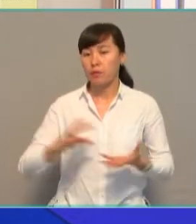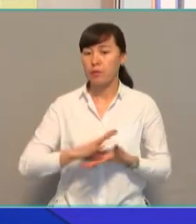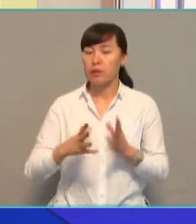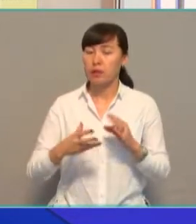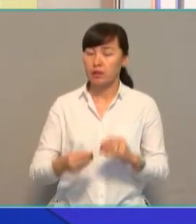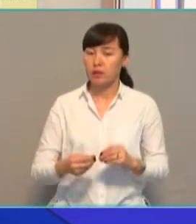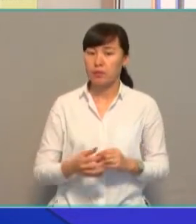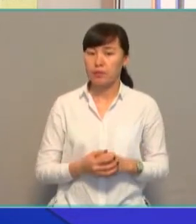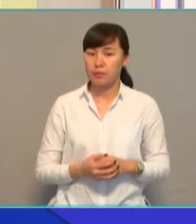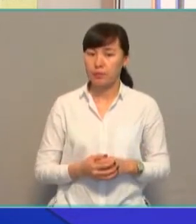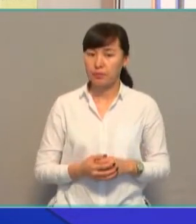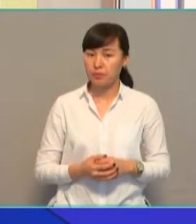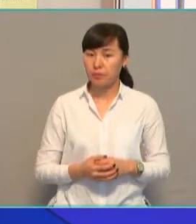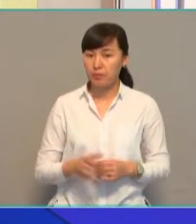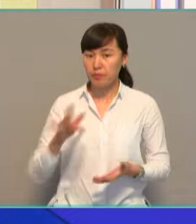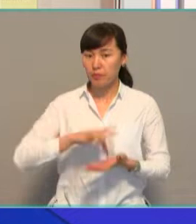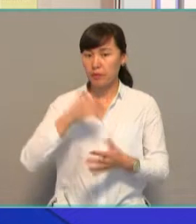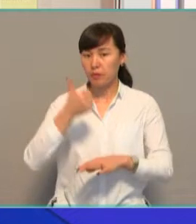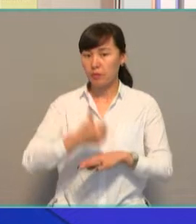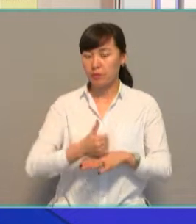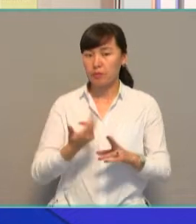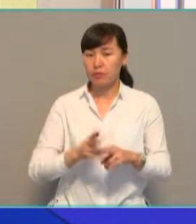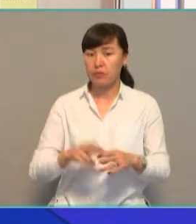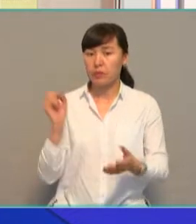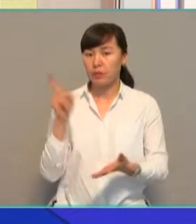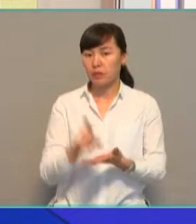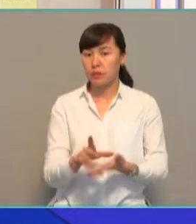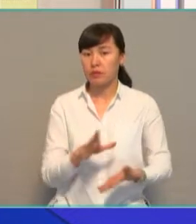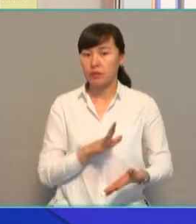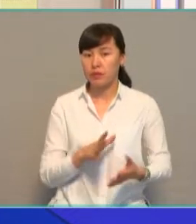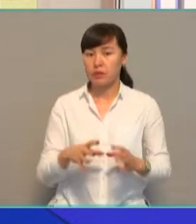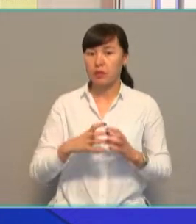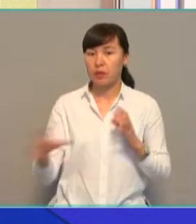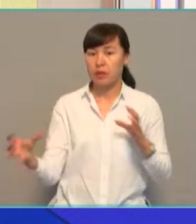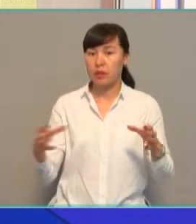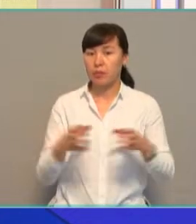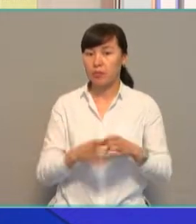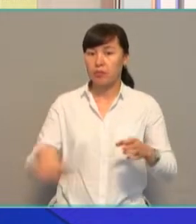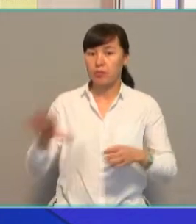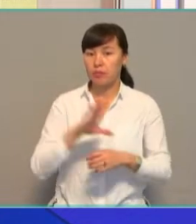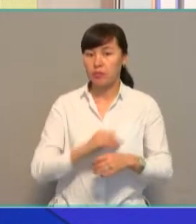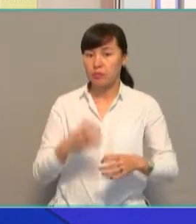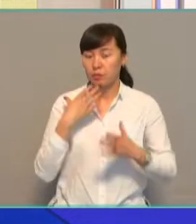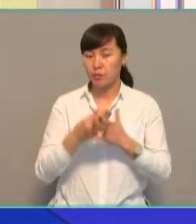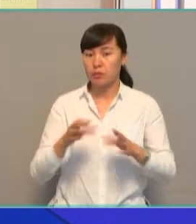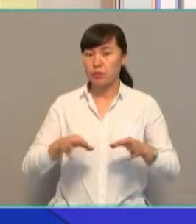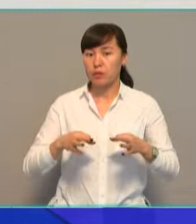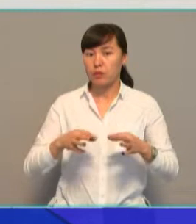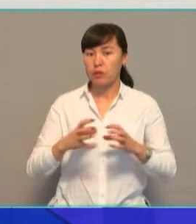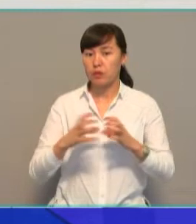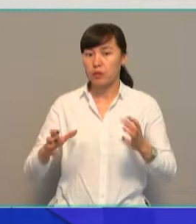да қала әкімдігі ол тапсырма берілді. Мына транспорттық компаниялардың барлығы өз